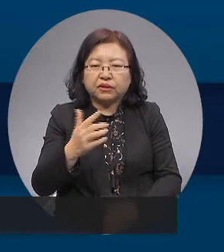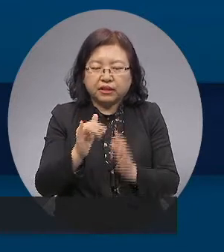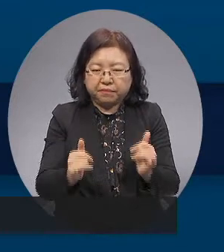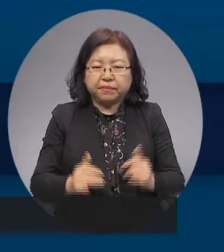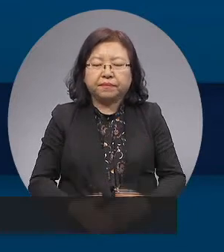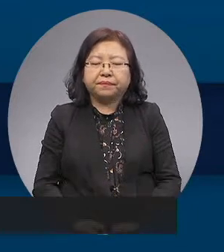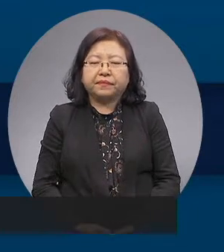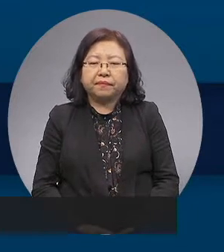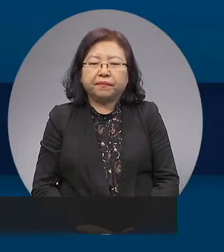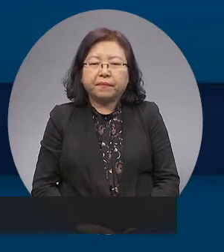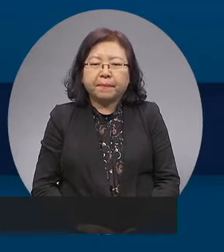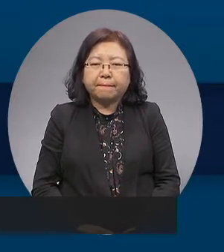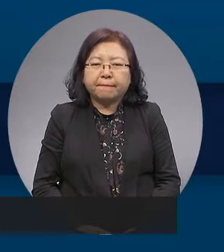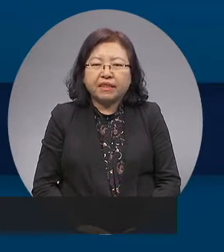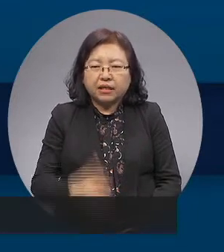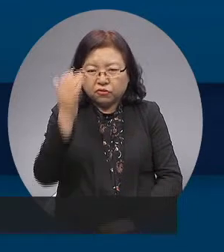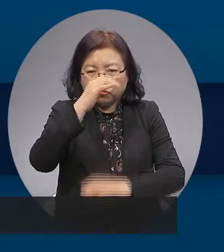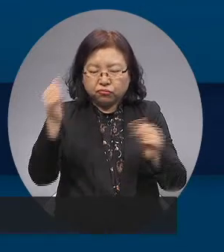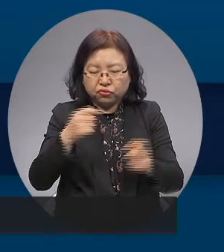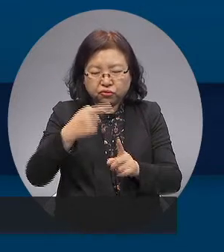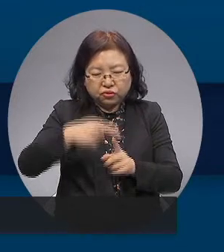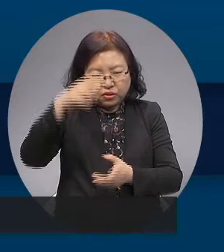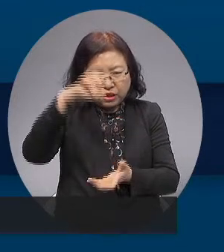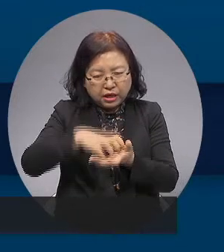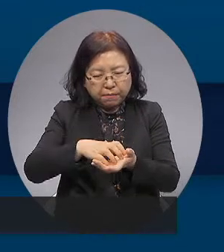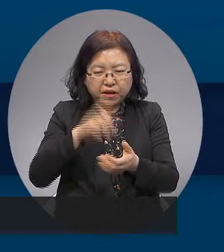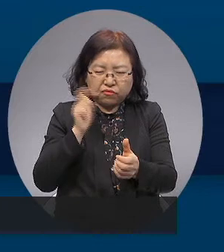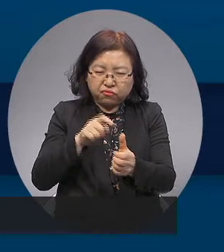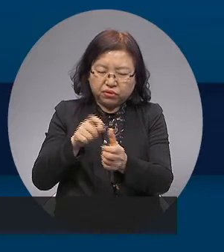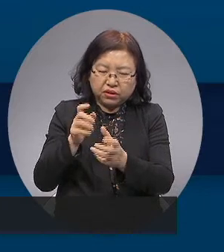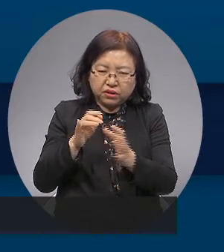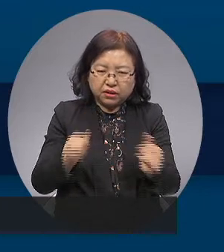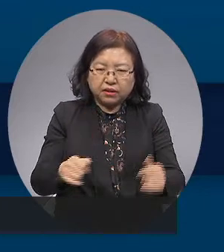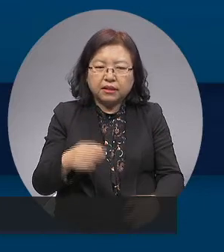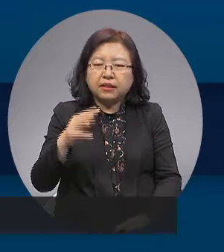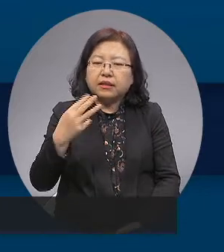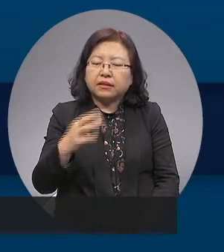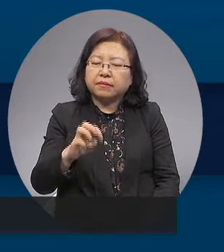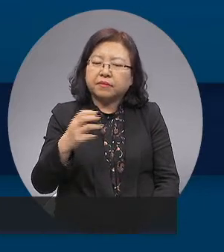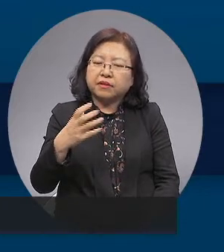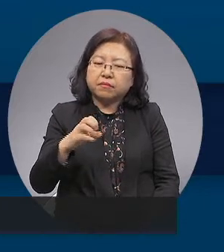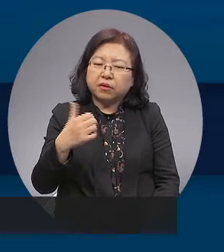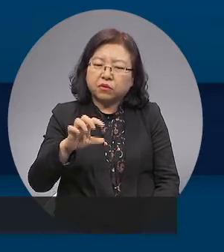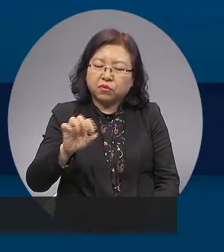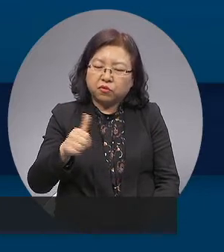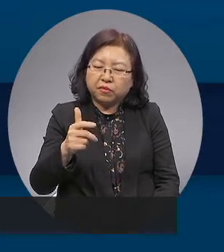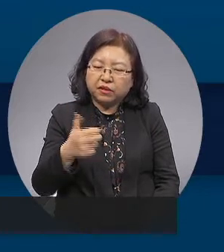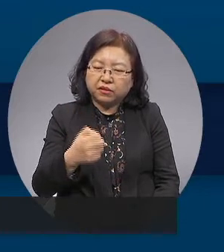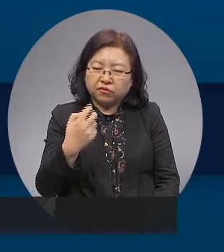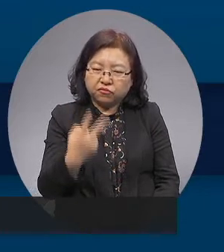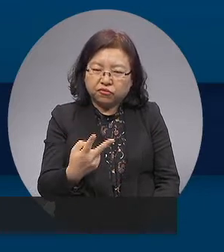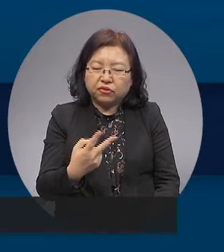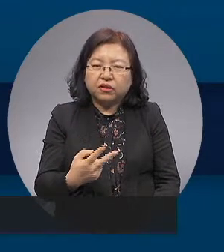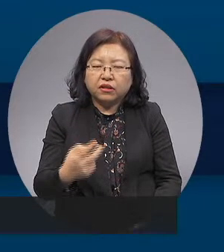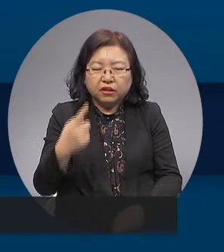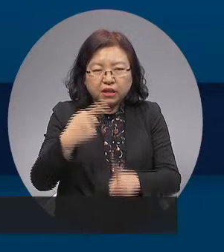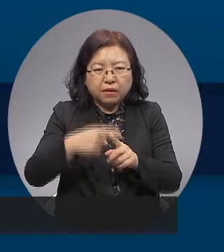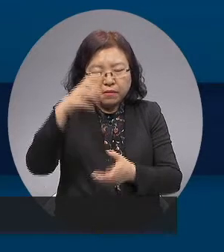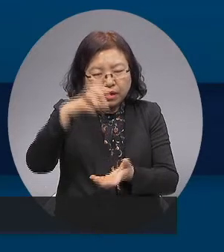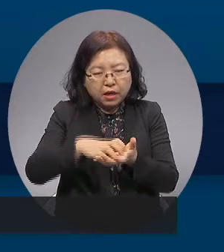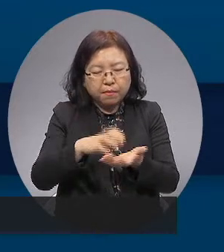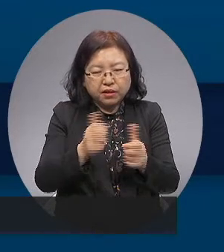236명이 확진됐습니다. 충북 누적 확진 환자는 37만 5,552명, 누적